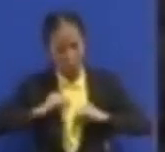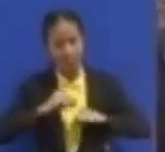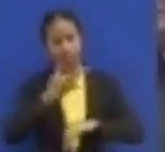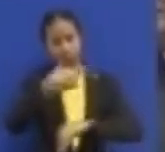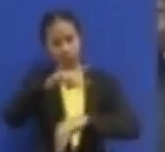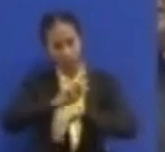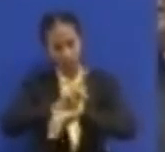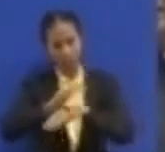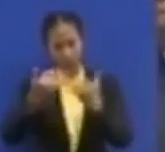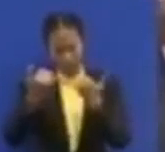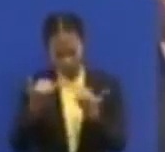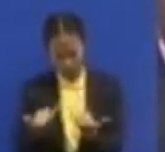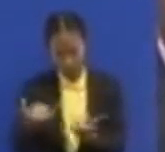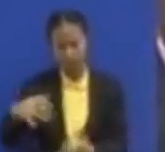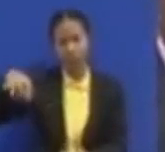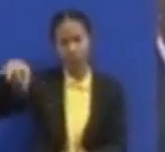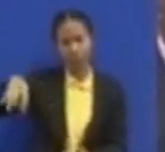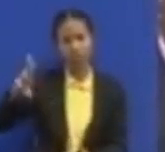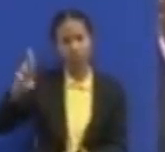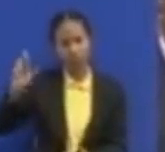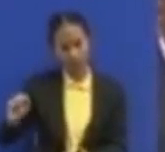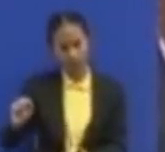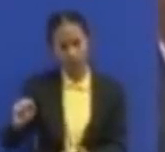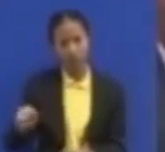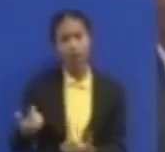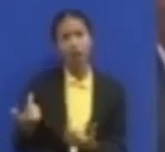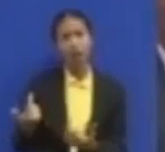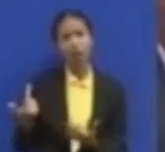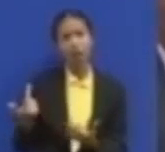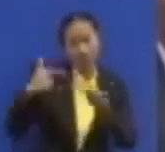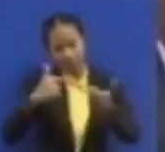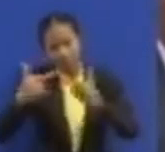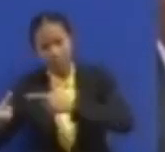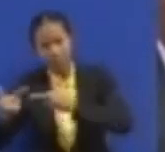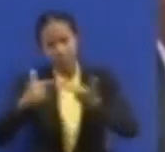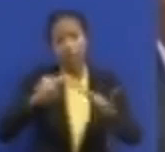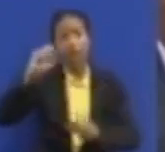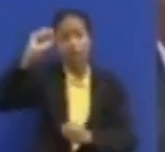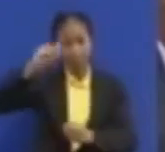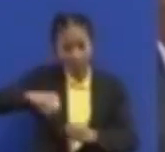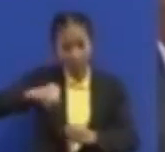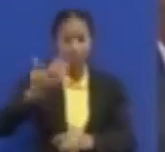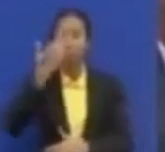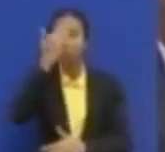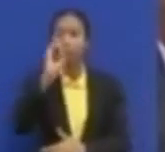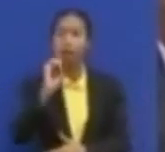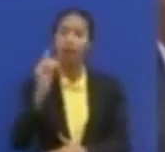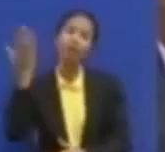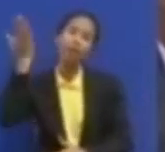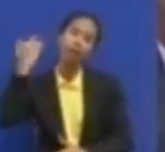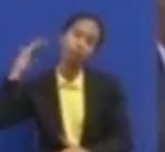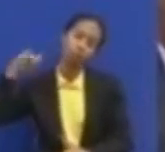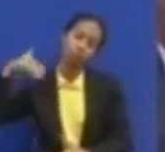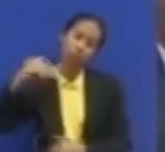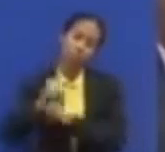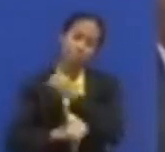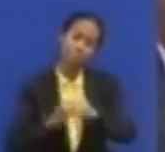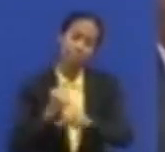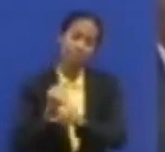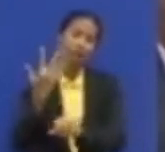งนี้เป็นที่ถกเถียงกันพอ5ปีที่ผ่านมาสภา